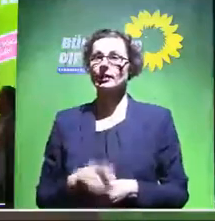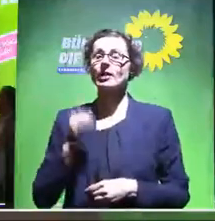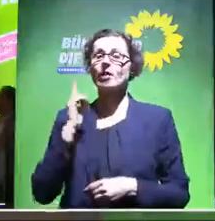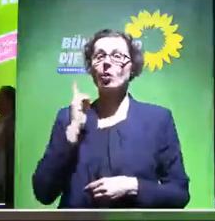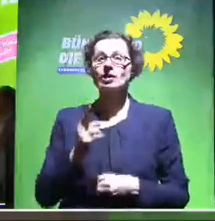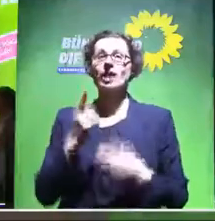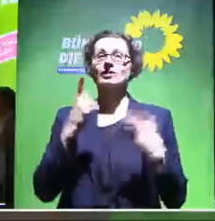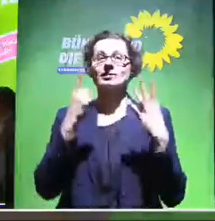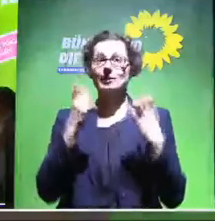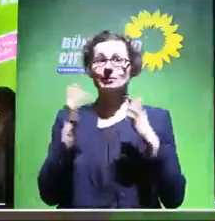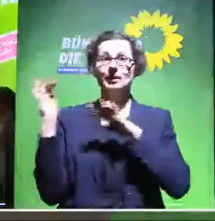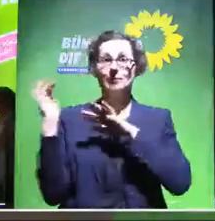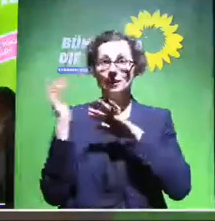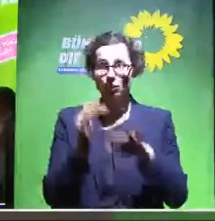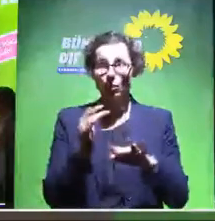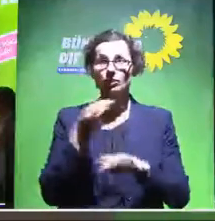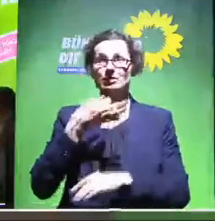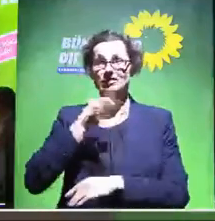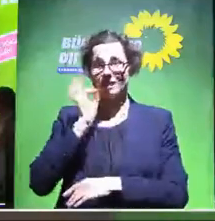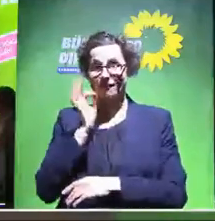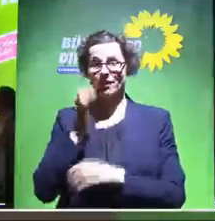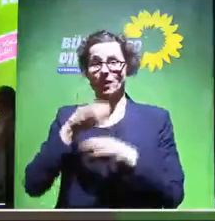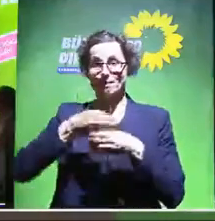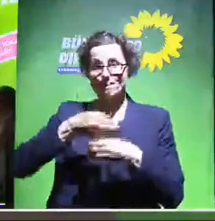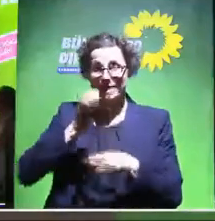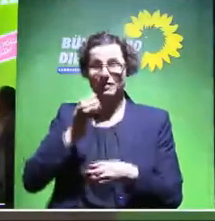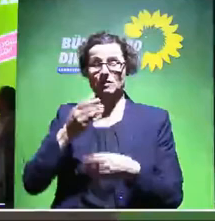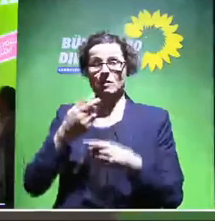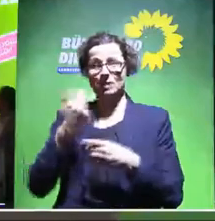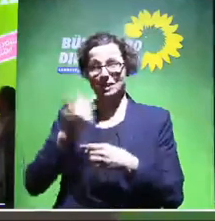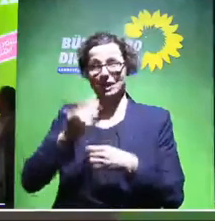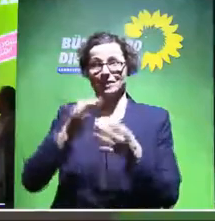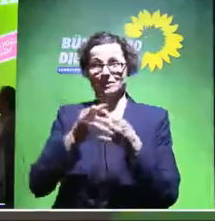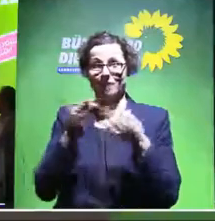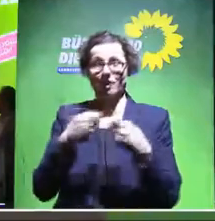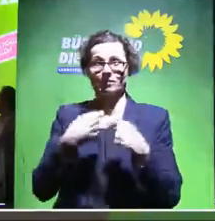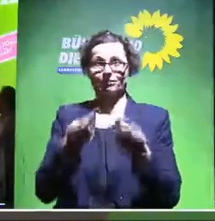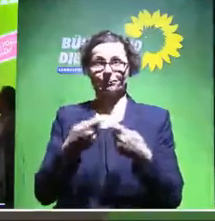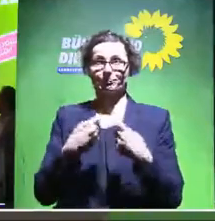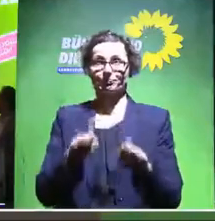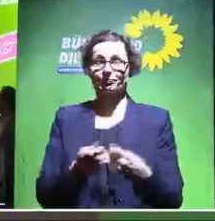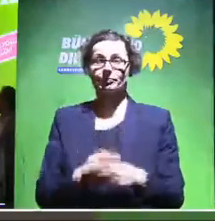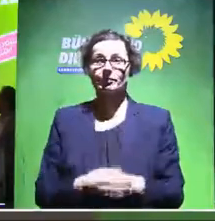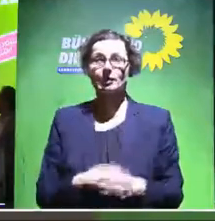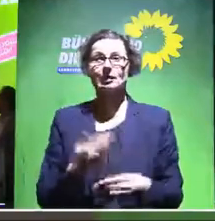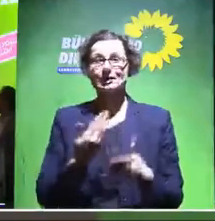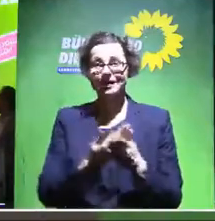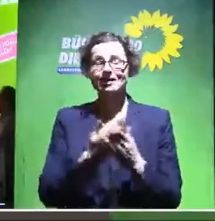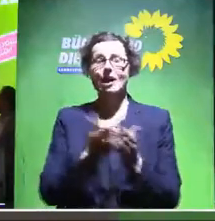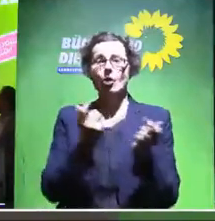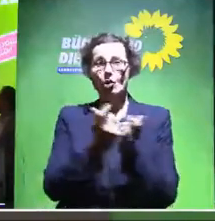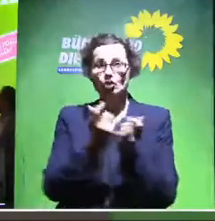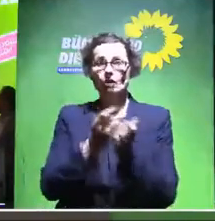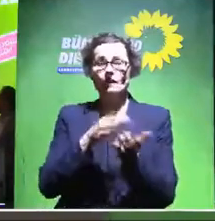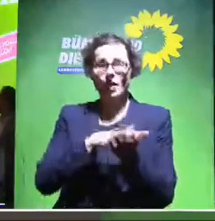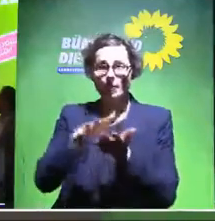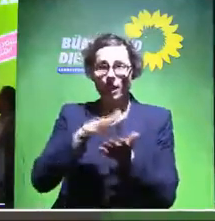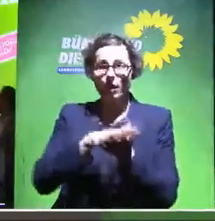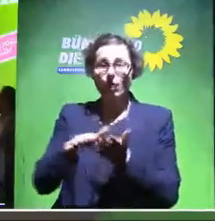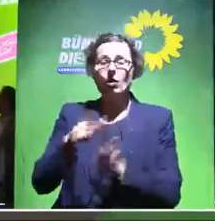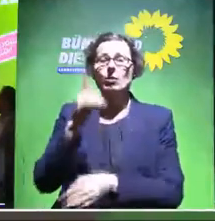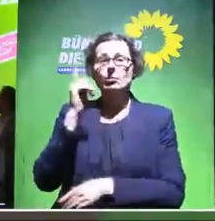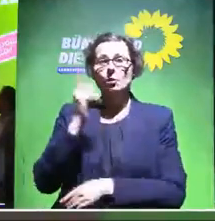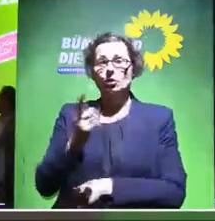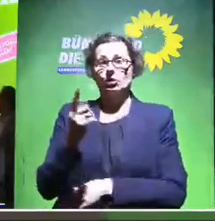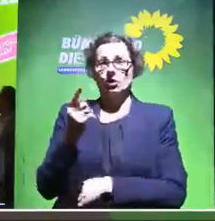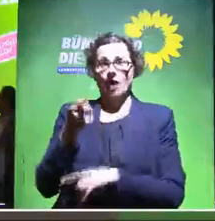170 Millionen Coffee-to-go-Becher, die gehen jedes Jahr in Berlin über die Ladentheken. Für diesen Rohstoffverbrauch, da müsste man jährlich die Hälfte